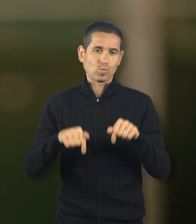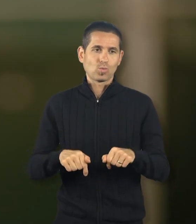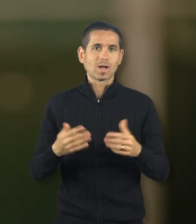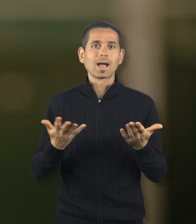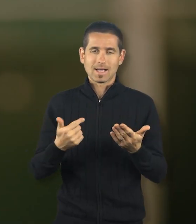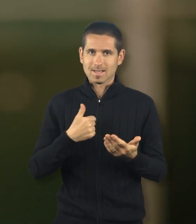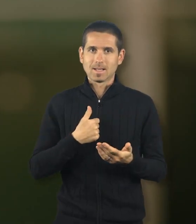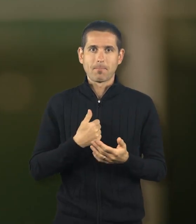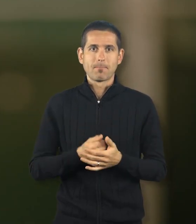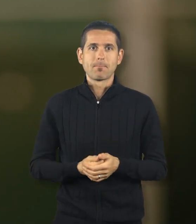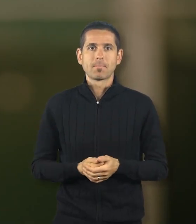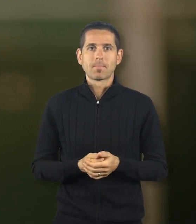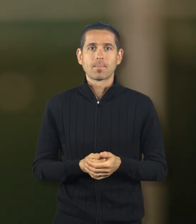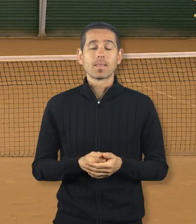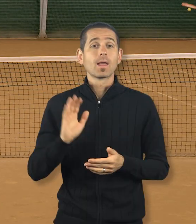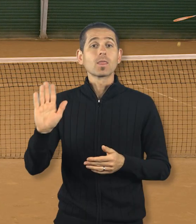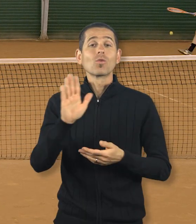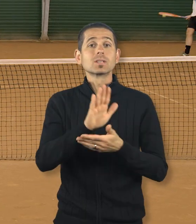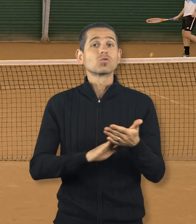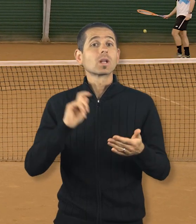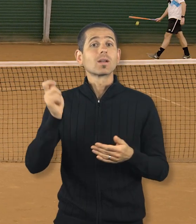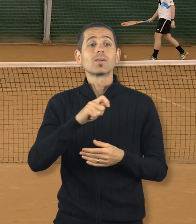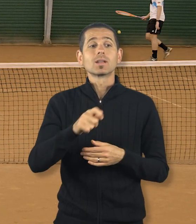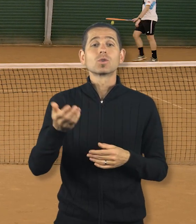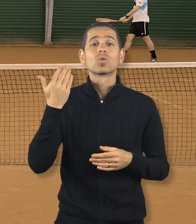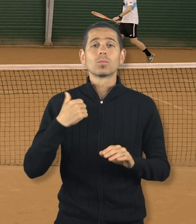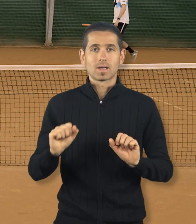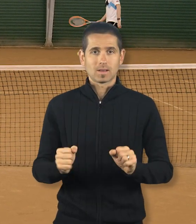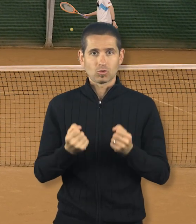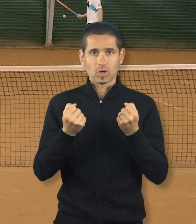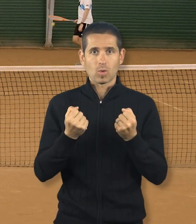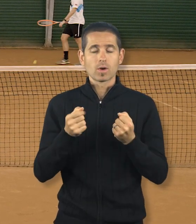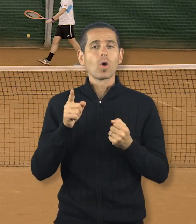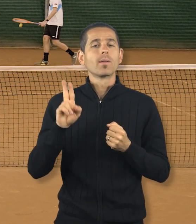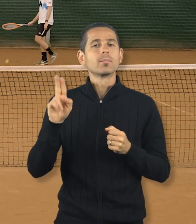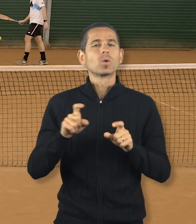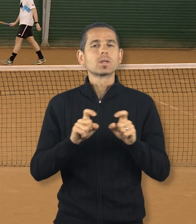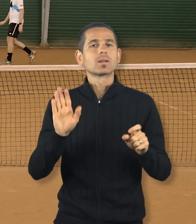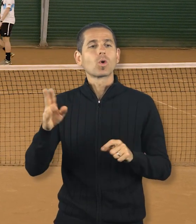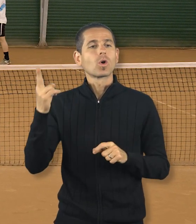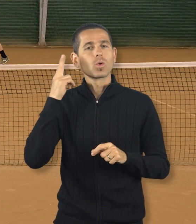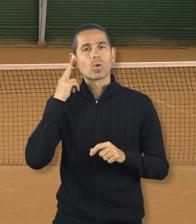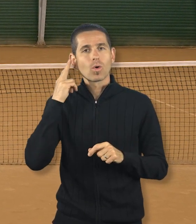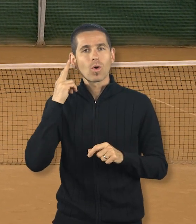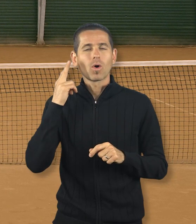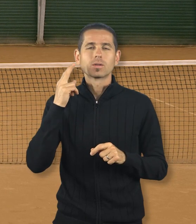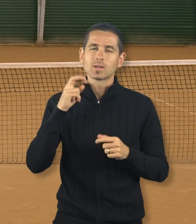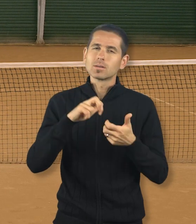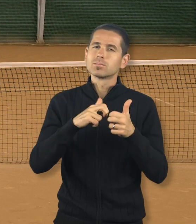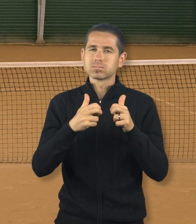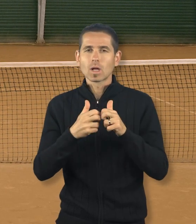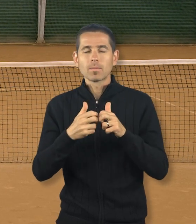ne bi bil tukaj, kjer sem. Marinove začetke v tenisu so bili težavni, saj je imel zaradi svoje